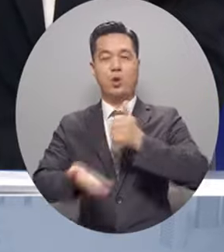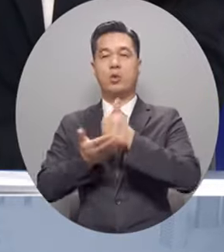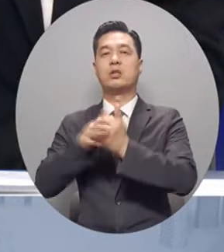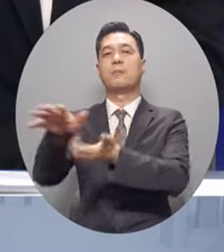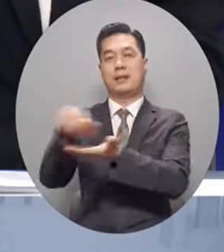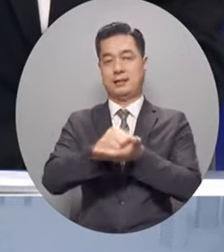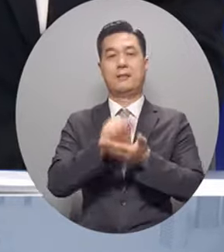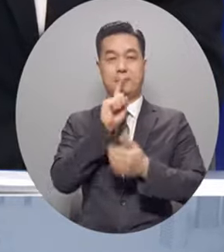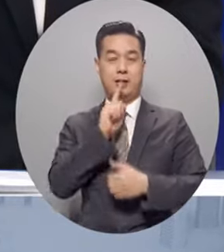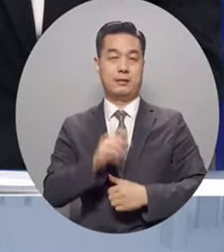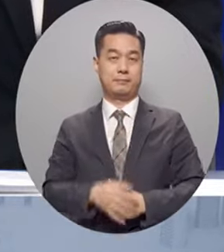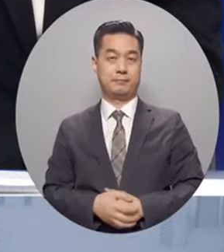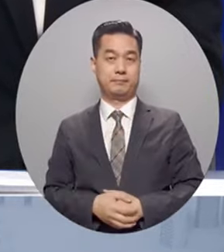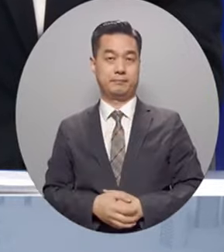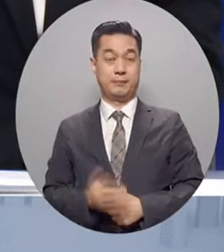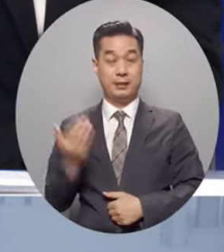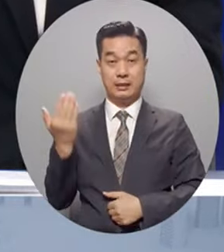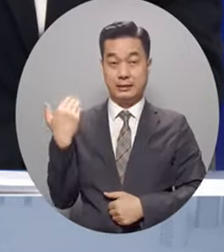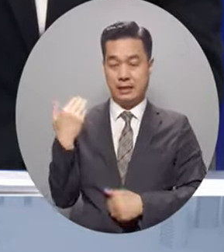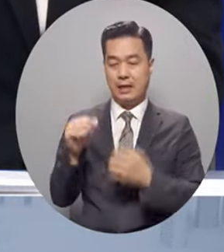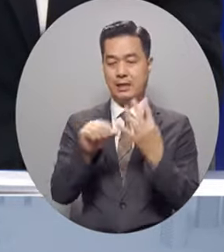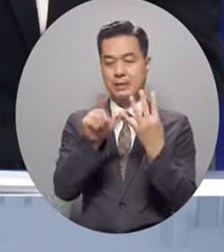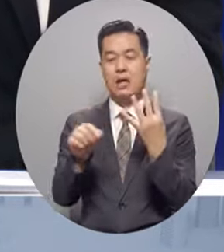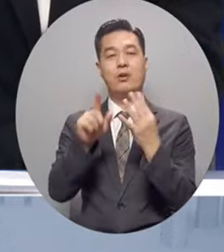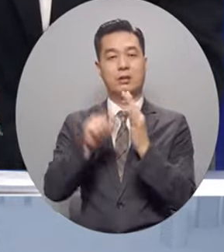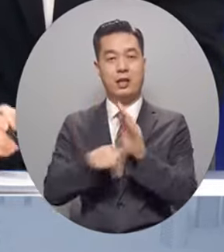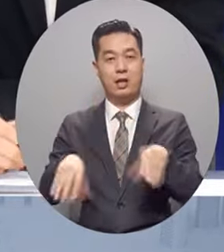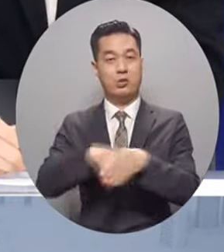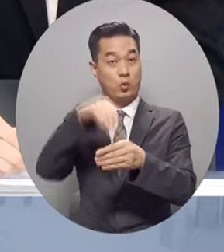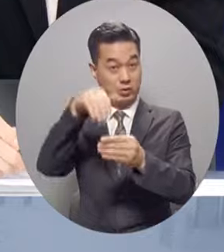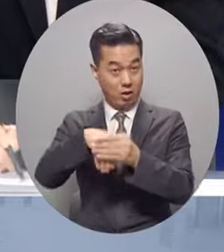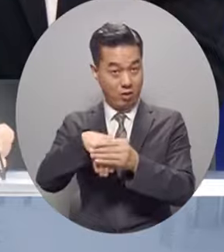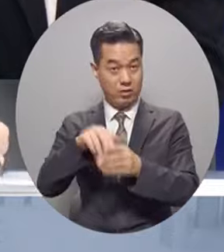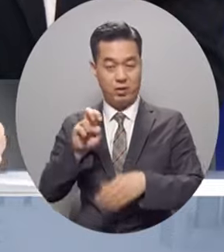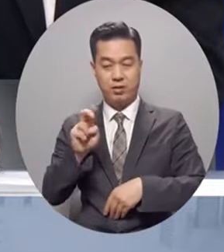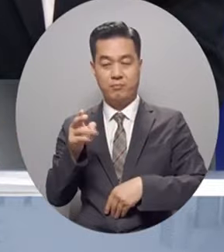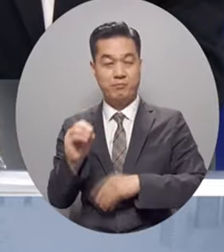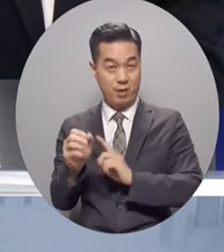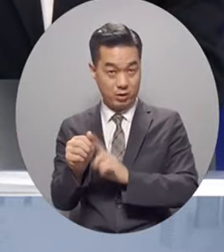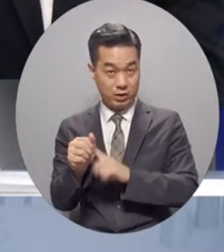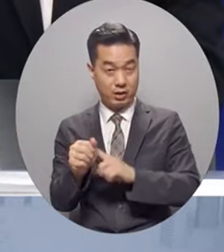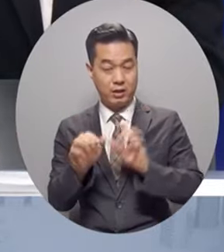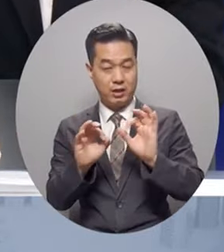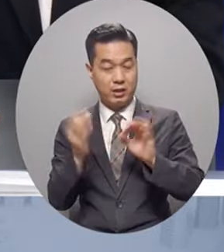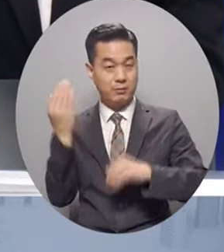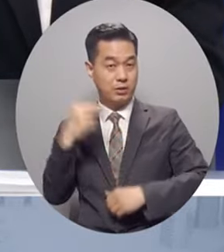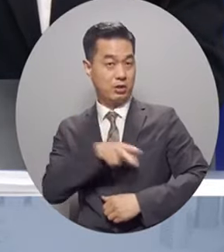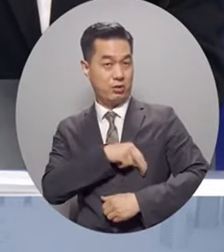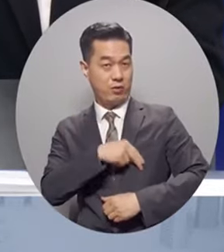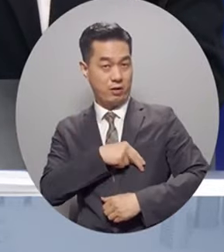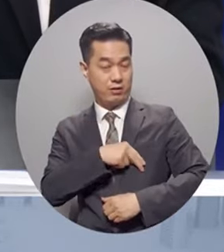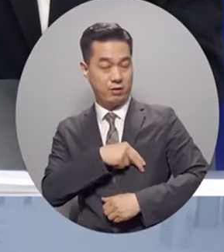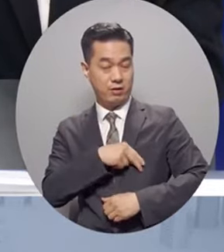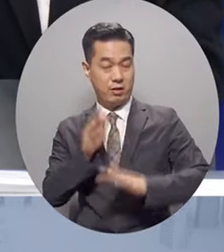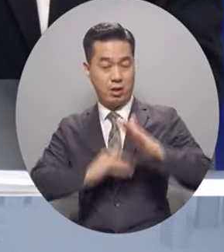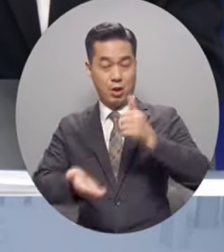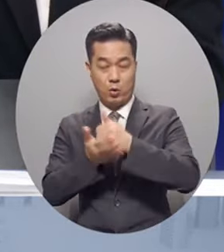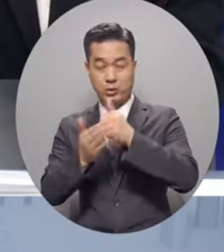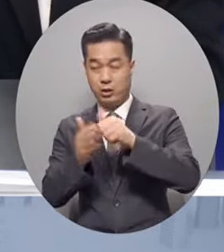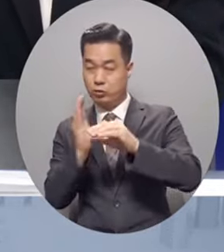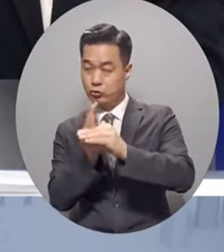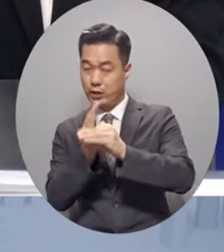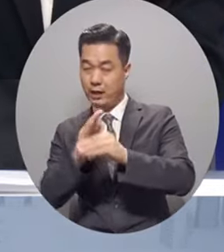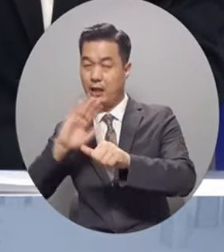겁니다 아 지난 4월 이뤄진 총선에서는 명시가 김전 의원의 공천 컷오프 사실을 김건희 여사를 통해서 미리